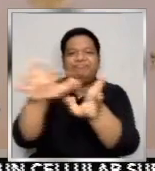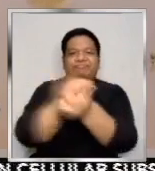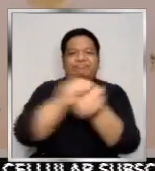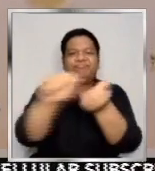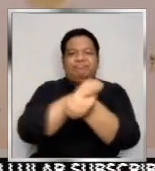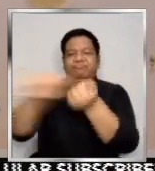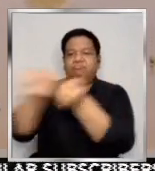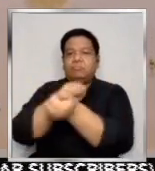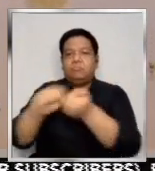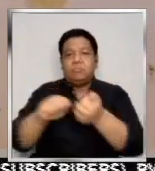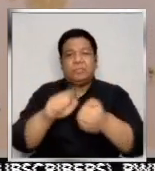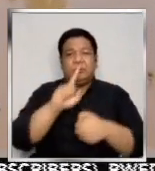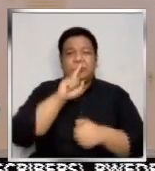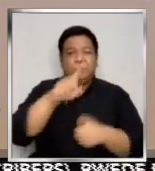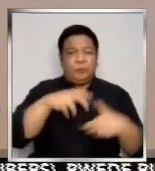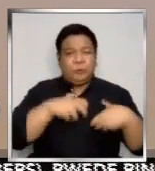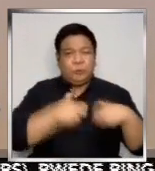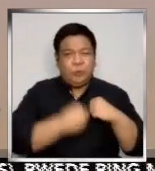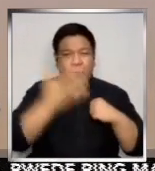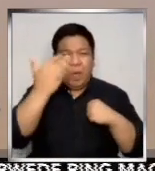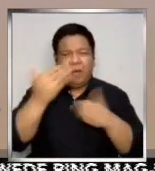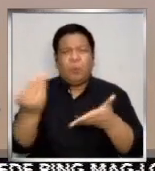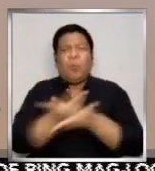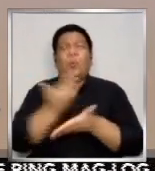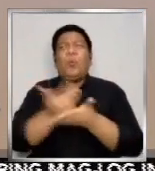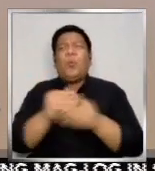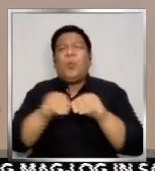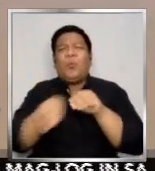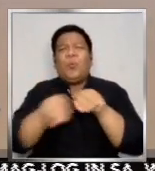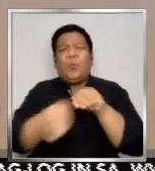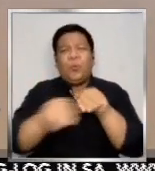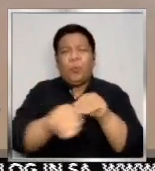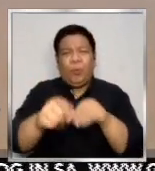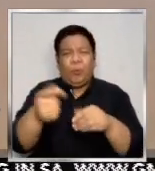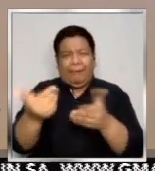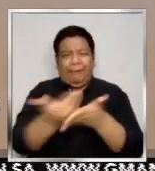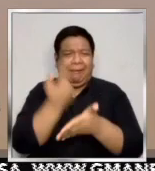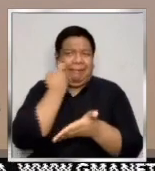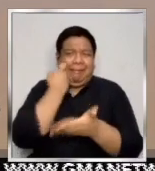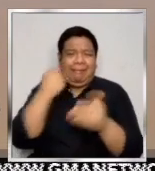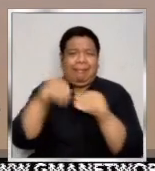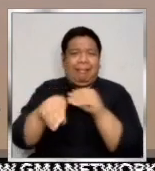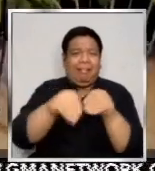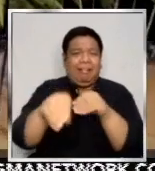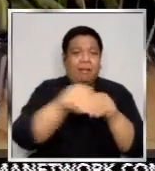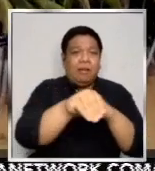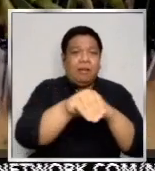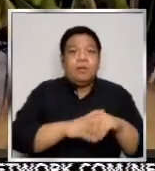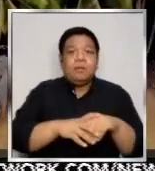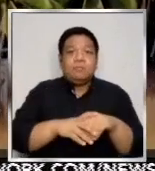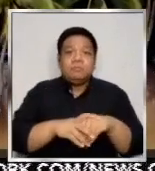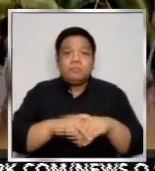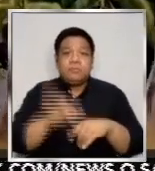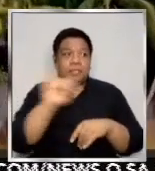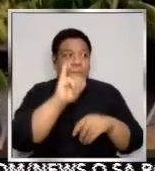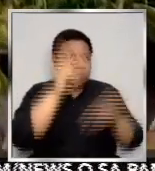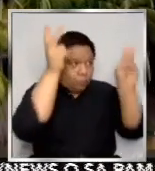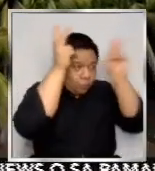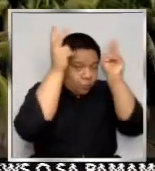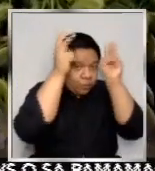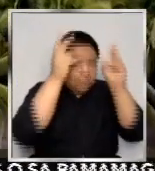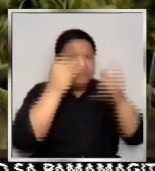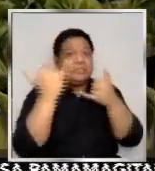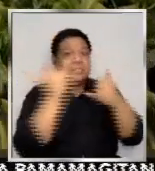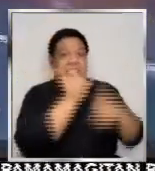ng mga palay na nalubog sa baha. Bukod sa mga palayan, nasira rin ang baha ang ilang taniman ng gulay at mais at umapaw din ang